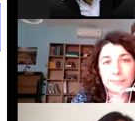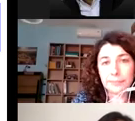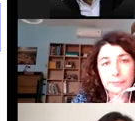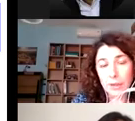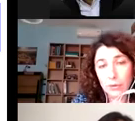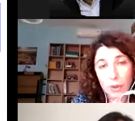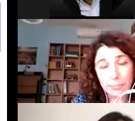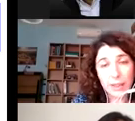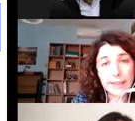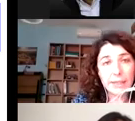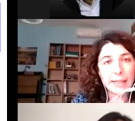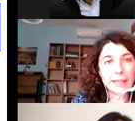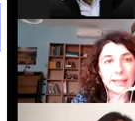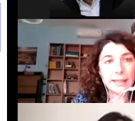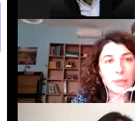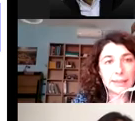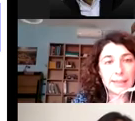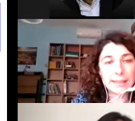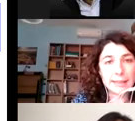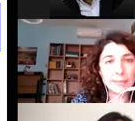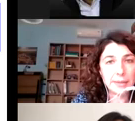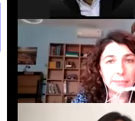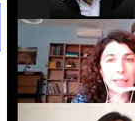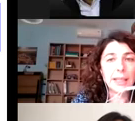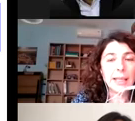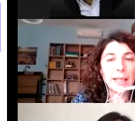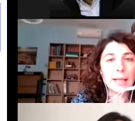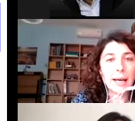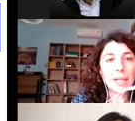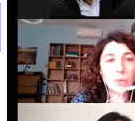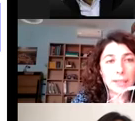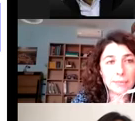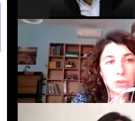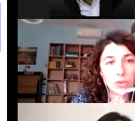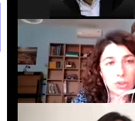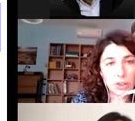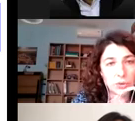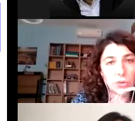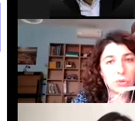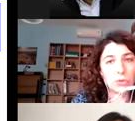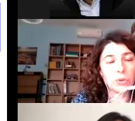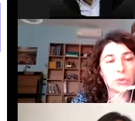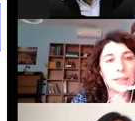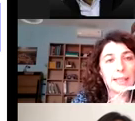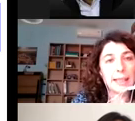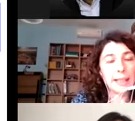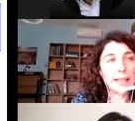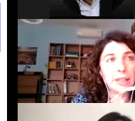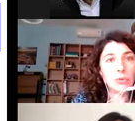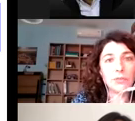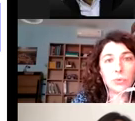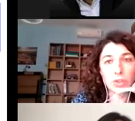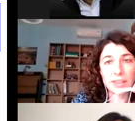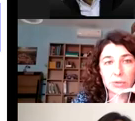ehm collaborativa anche nei riguardi degli stati membri eh abbia in qualche modo inciso eh nel